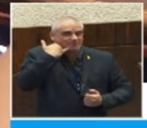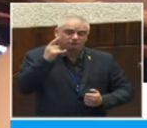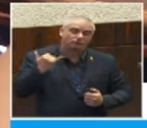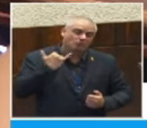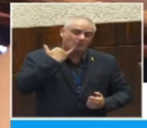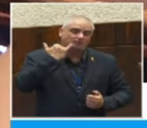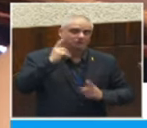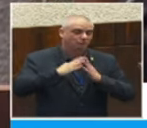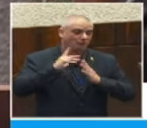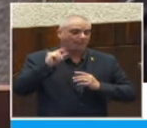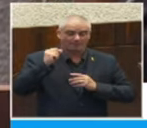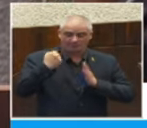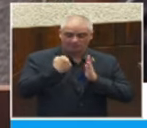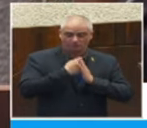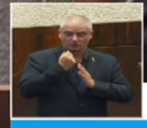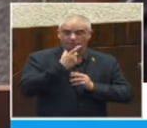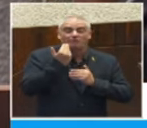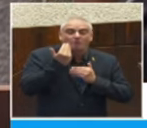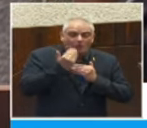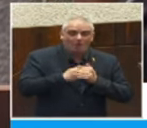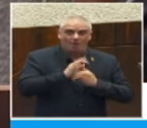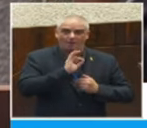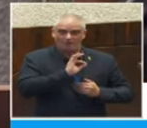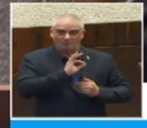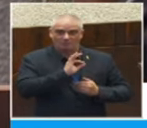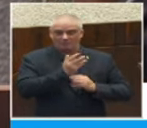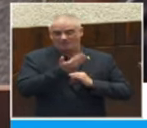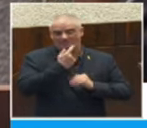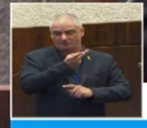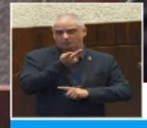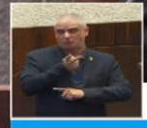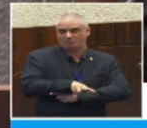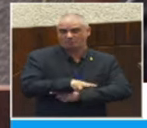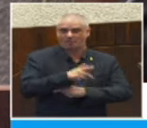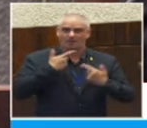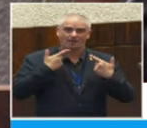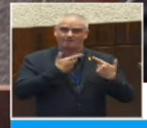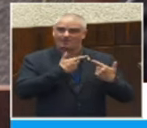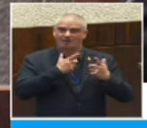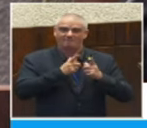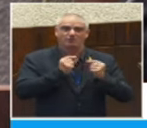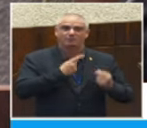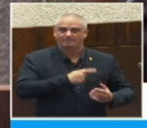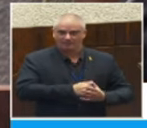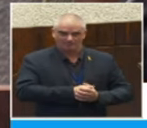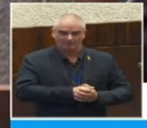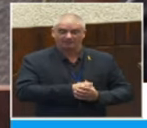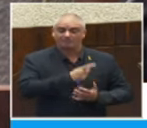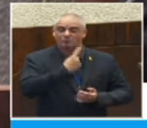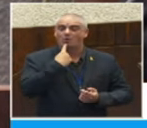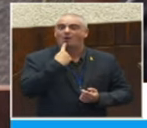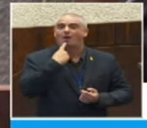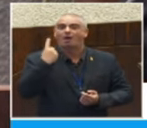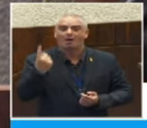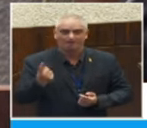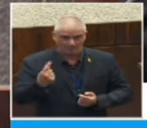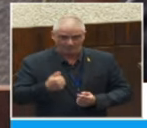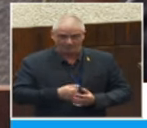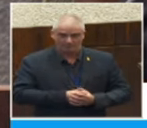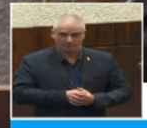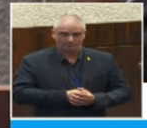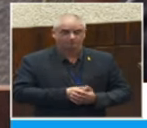בסוף השבוע האחרון לפני שנהרג בקרבות בעזה, בה אמר להם,